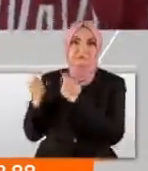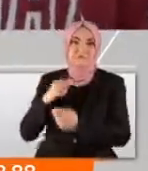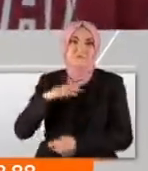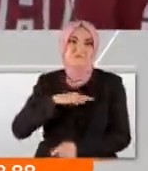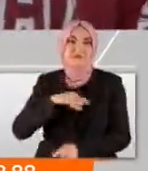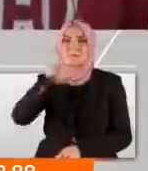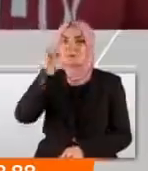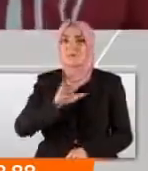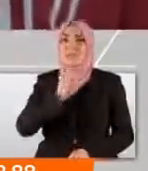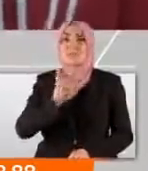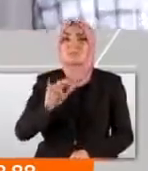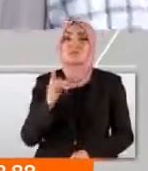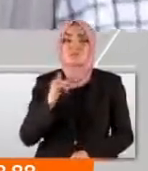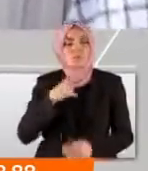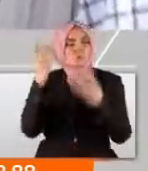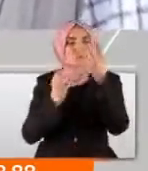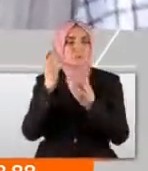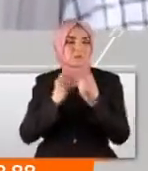kilo topladım. Rahat yani.